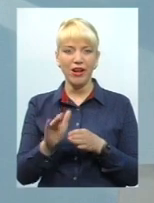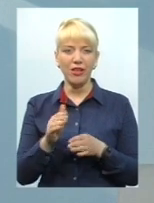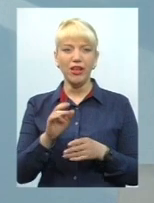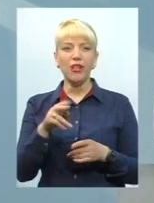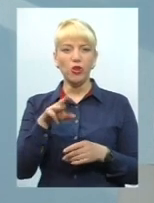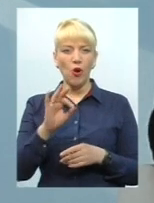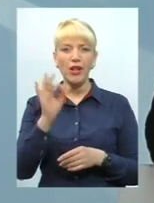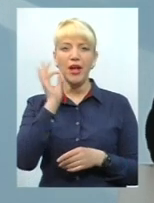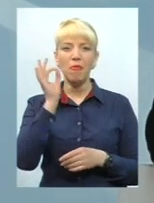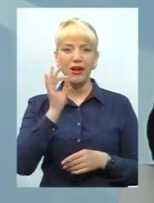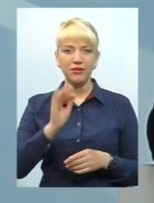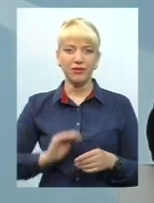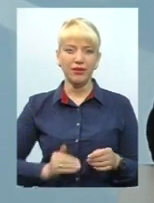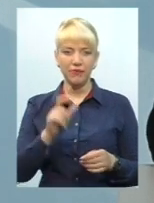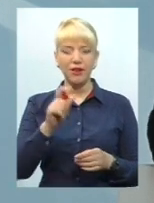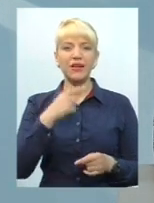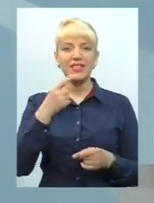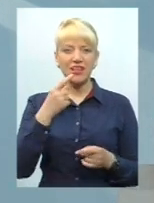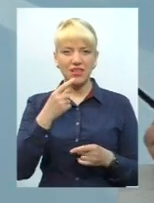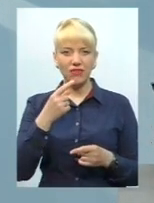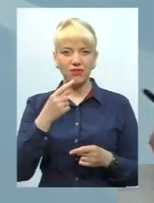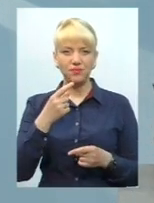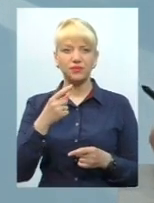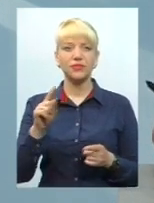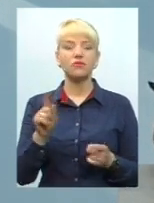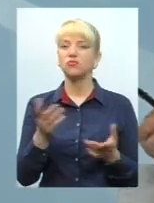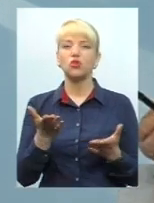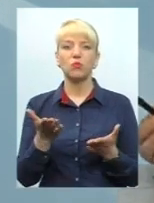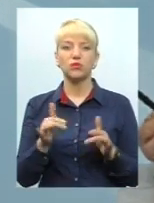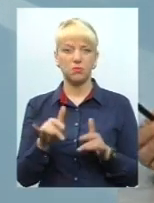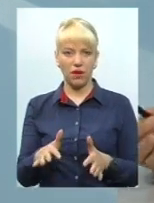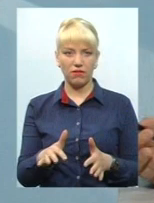Кох, в якого була ця нарада, сказав, значить, в чому справа?